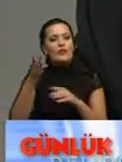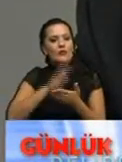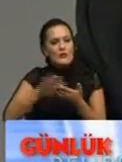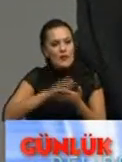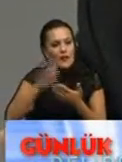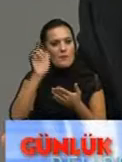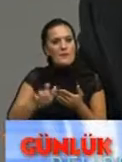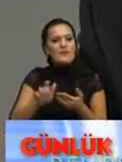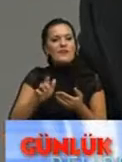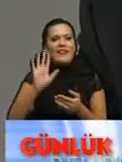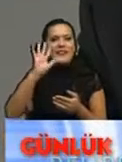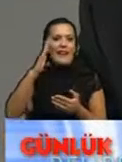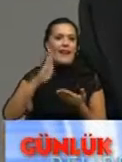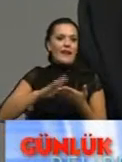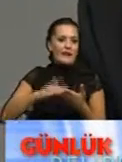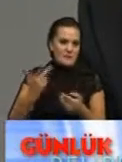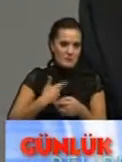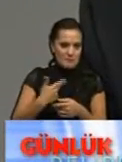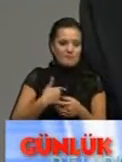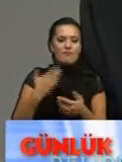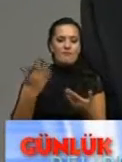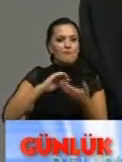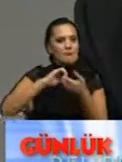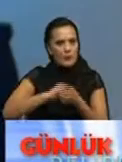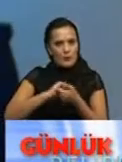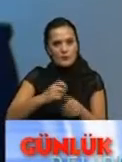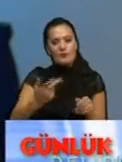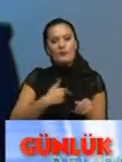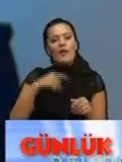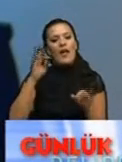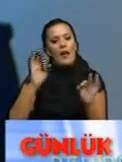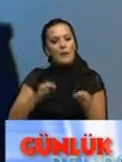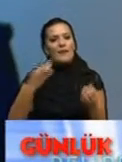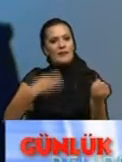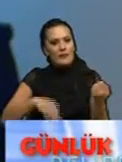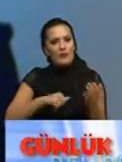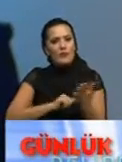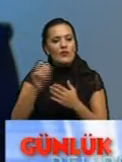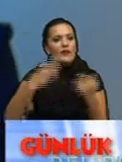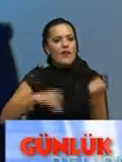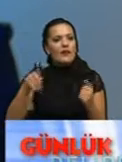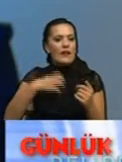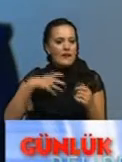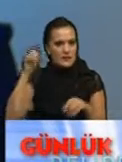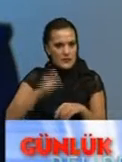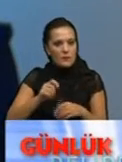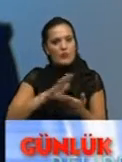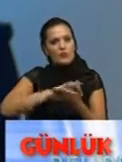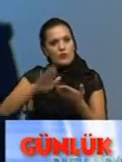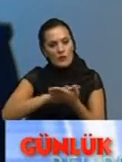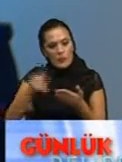bir deli arkadaşım. Aynı zamanda düzenledim demiş şarkıları. Tabii. Hem gitarları, Anlasam. Bütün gitarları çaldı. Gerçek müzisyen.